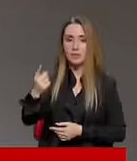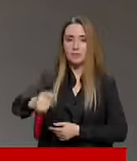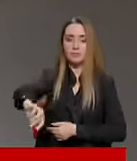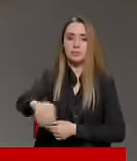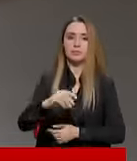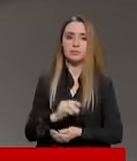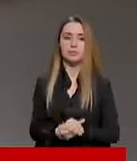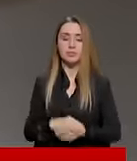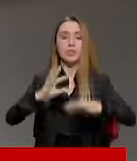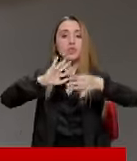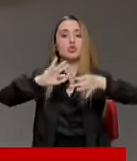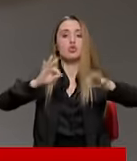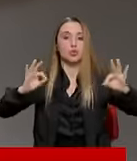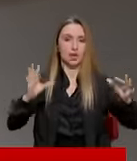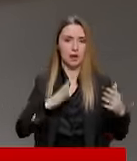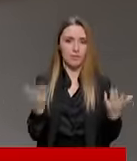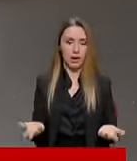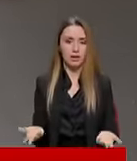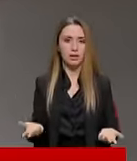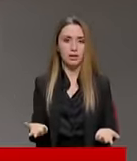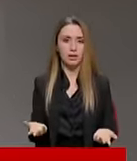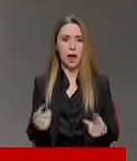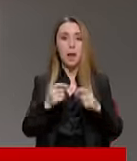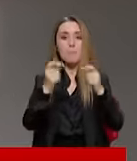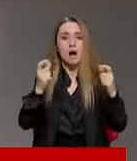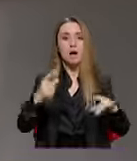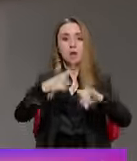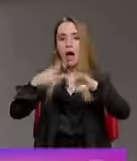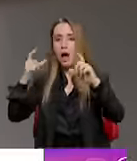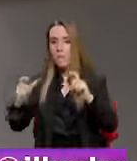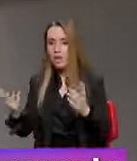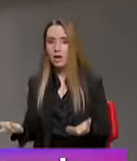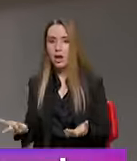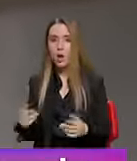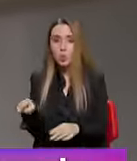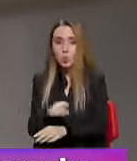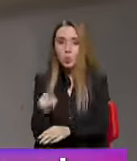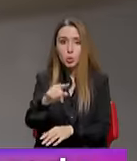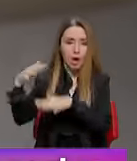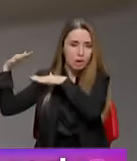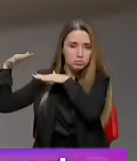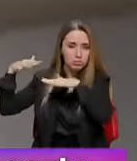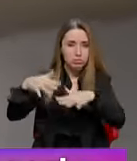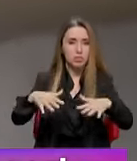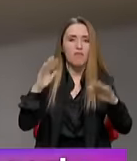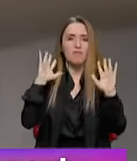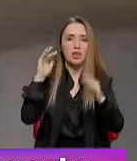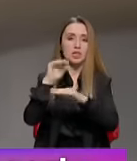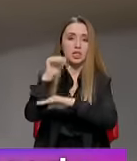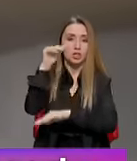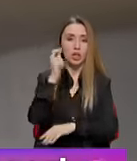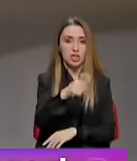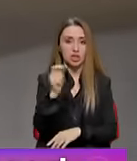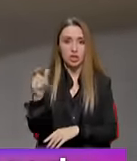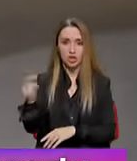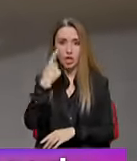Eee cümleler de kuruldu işte Bayda Haymana'da Eee Kürtlerin yoğun olarak yaşadığı ilçelerde